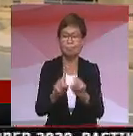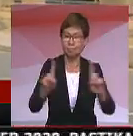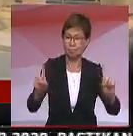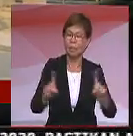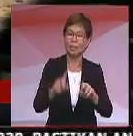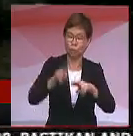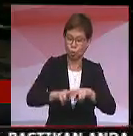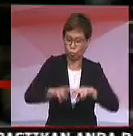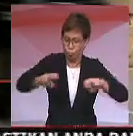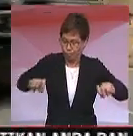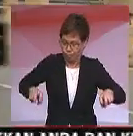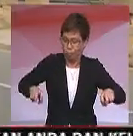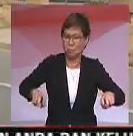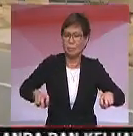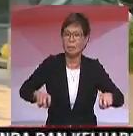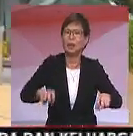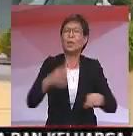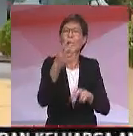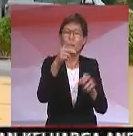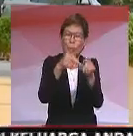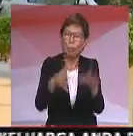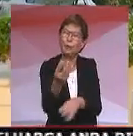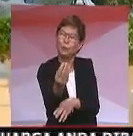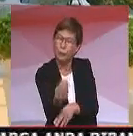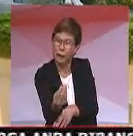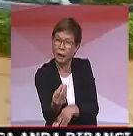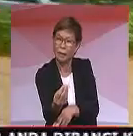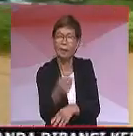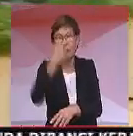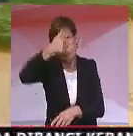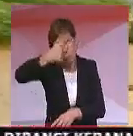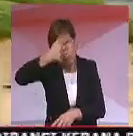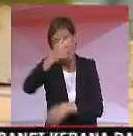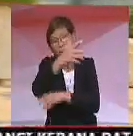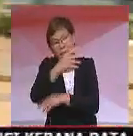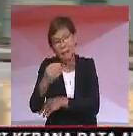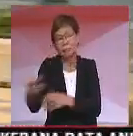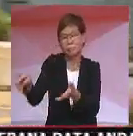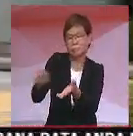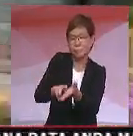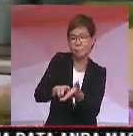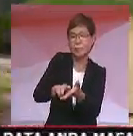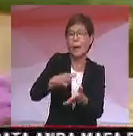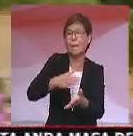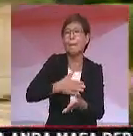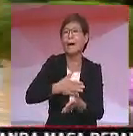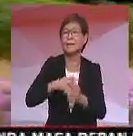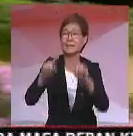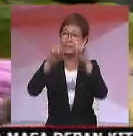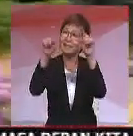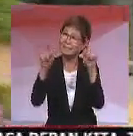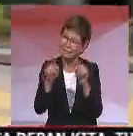penjarakan tempat duduk kekurangan capacity penuh Nuh pengambilan suhu badan serta pendaftaran Malaysia